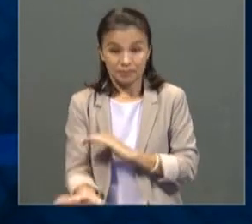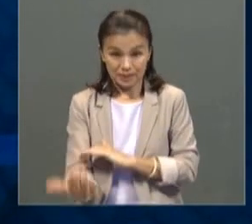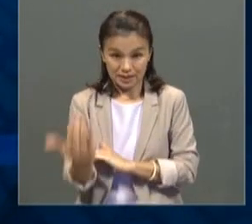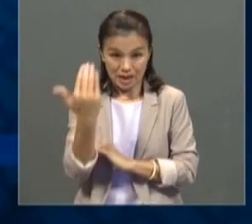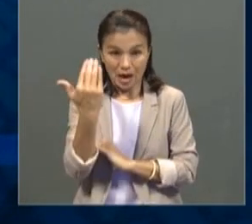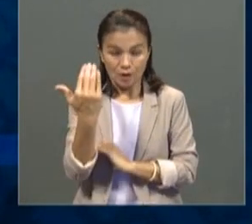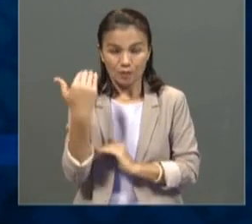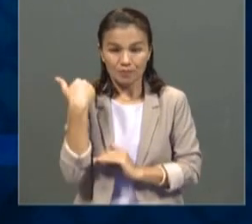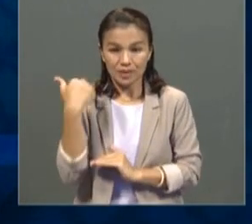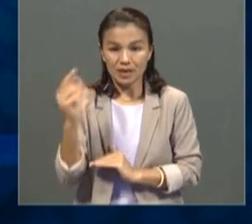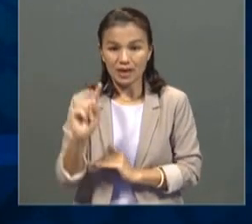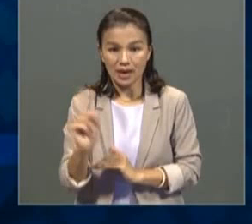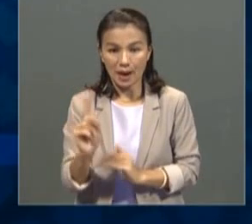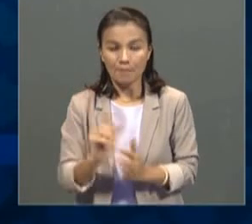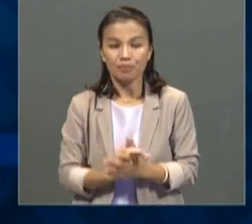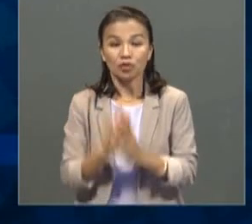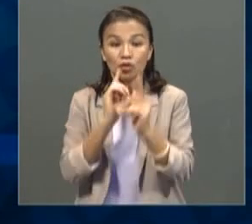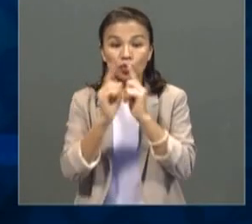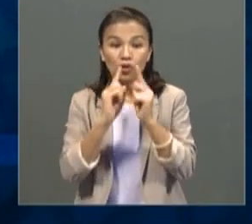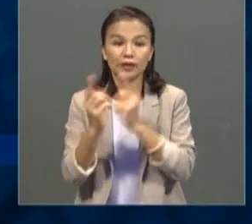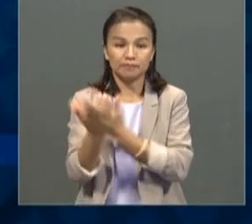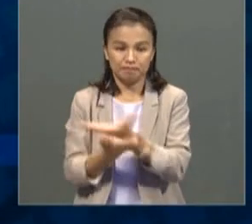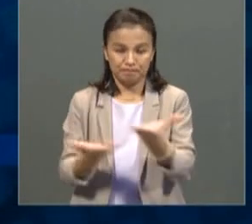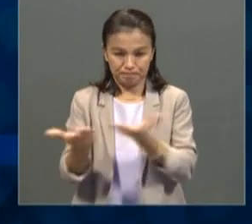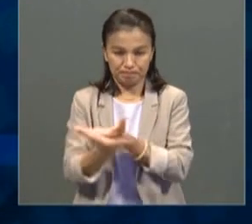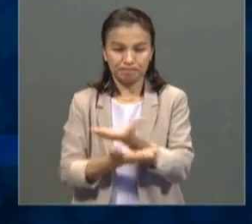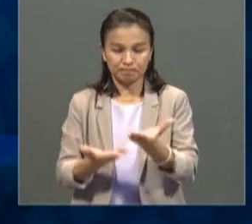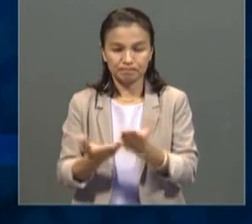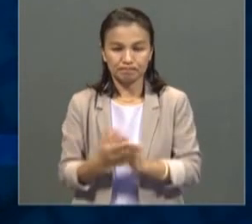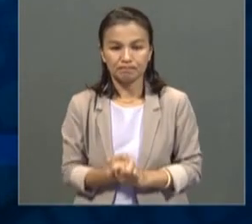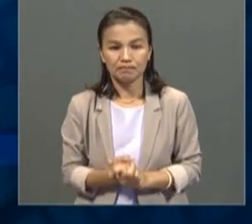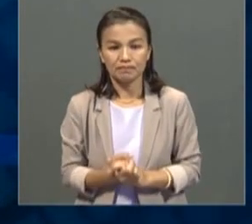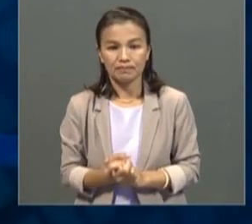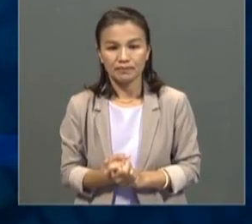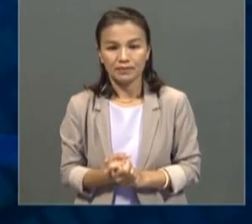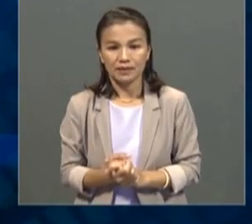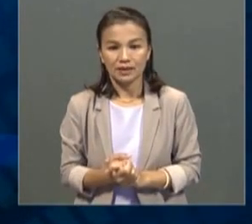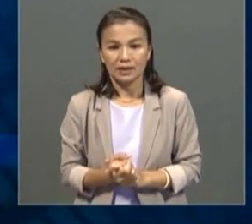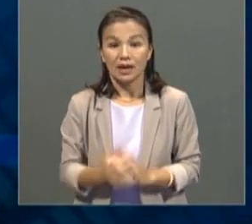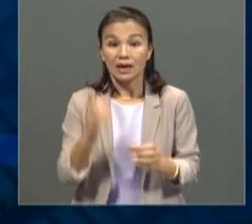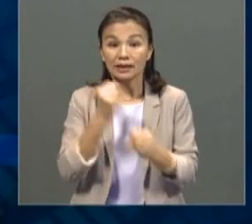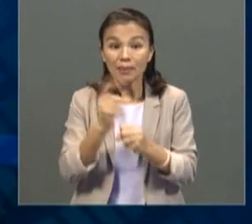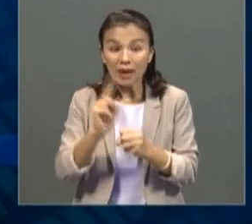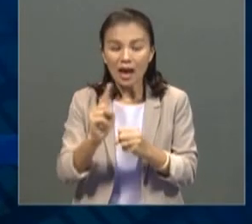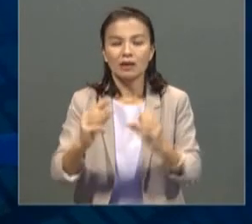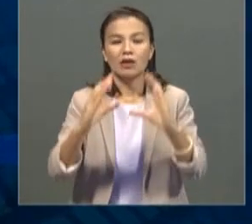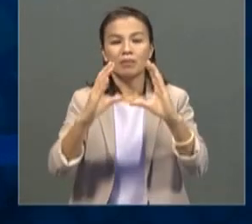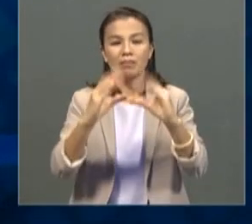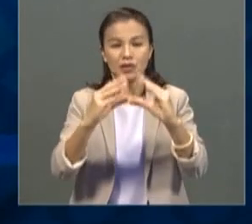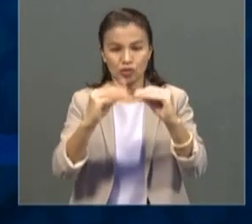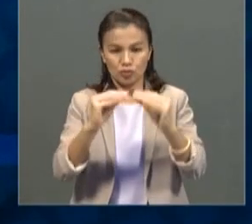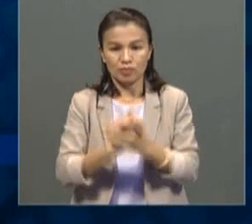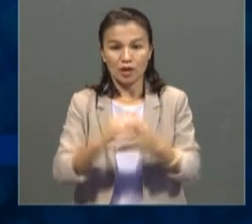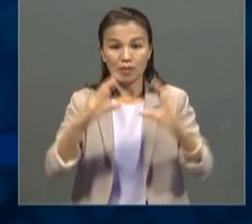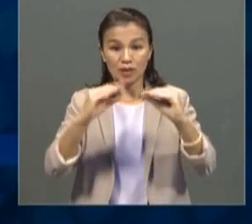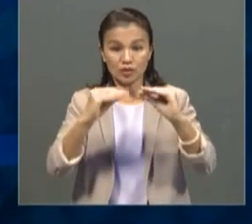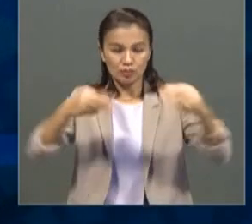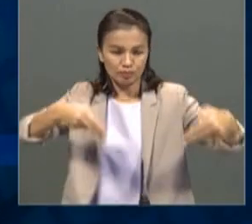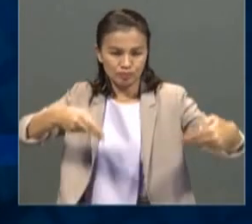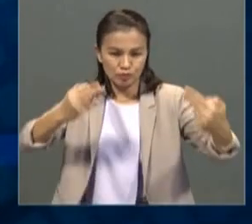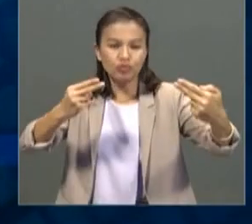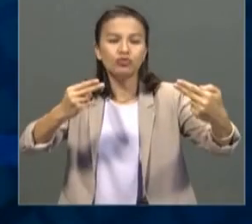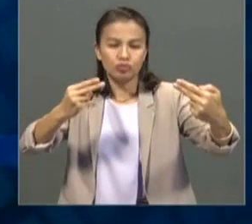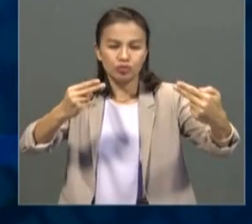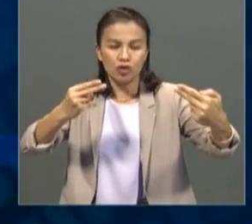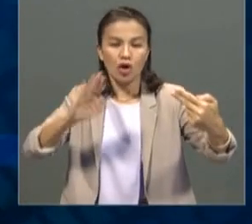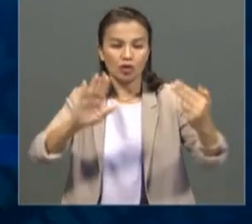မနေ့တုန်းကလည်းတယ်လီကွန်ဖရင့်နဲ့ကျွန်တော်တို့အစည်းအဝေးထိုင်ပြီးတော့